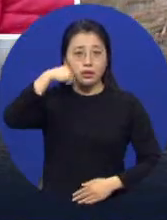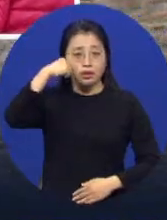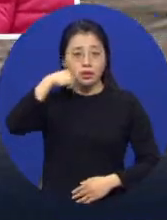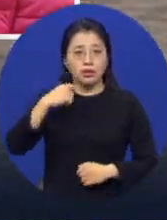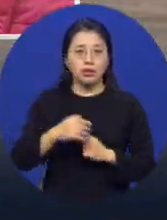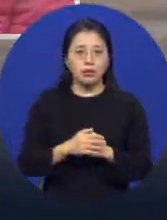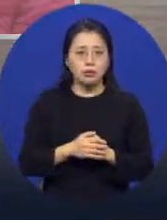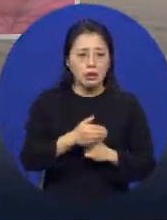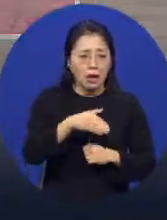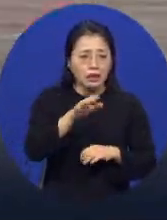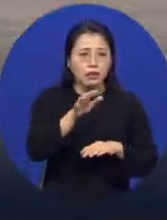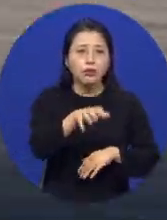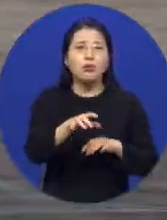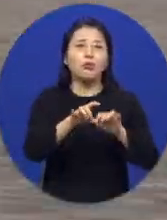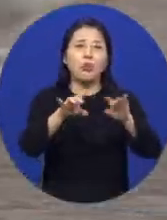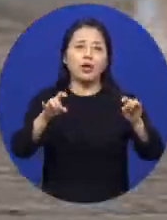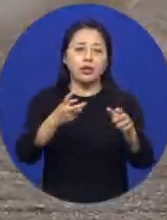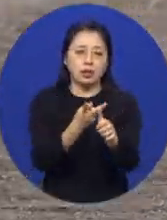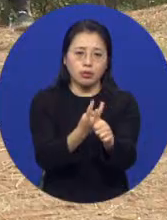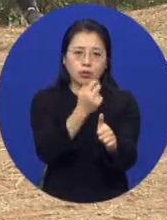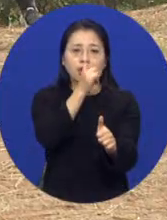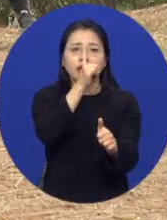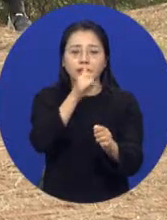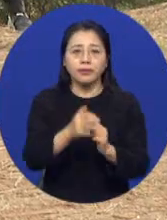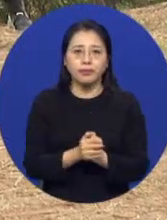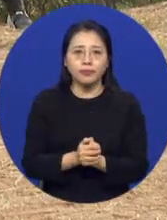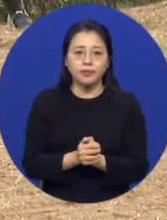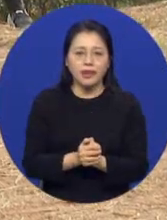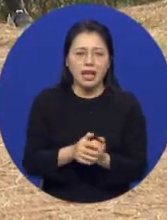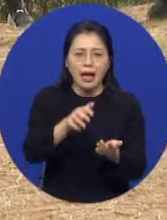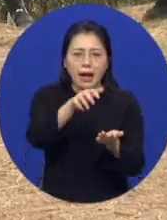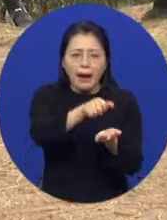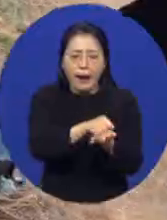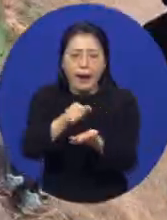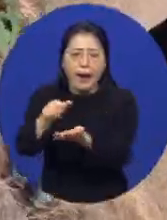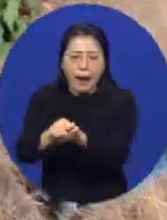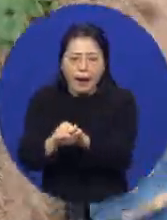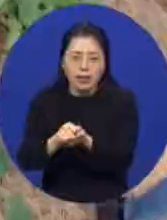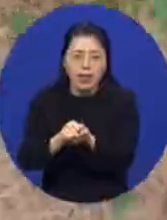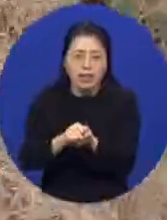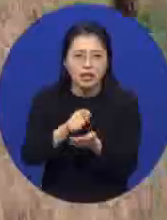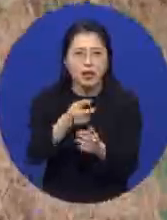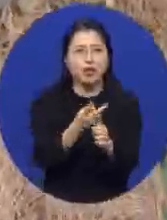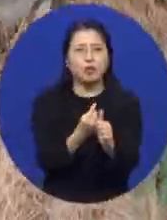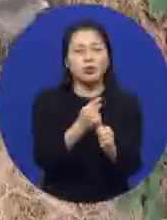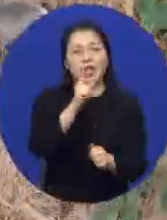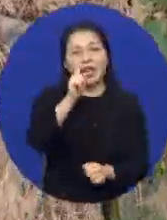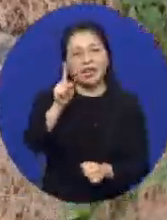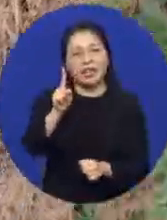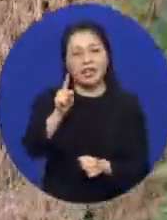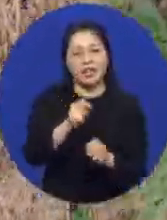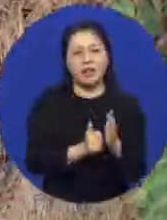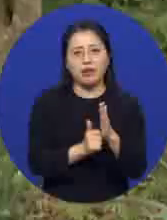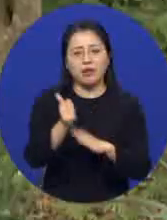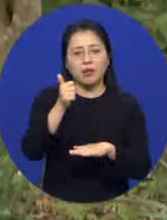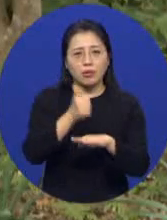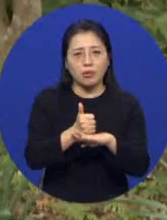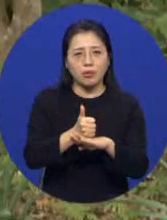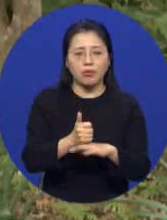가는 곳마다 토끼가 있었지 결국 포획 작업은 가까스로 토끼 한 마리를 잡는데 그쳤습니다